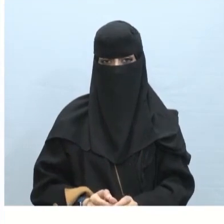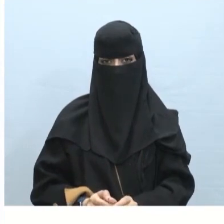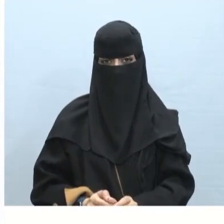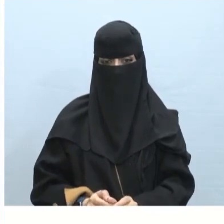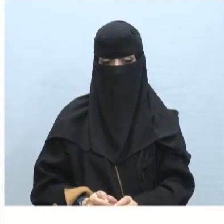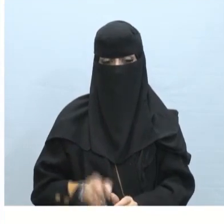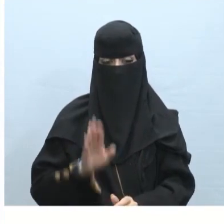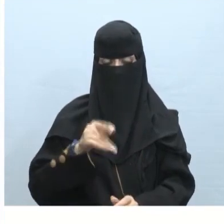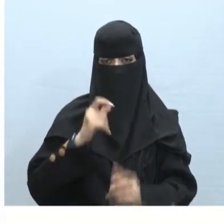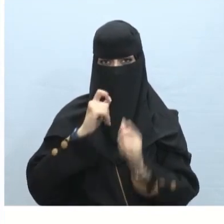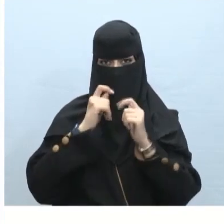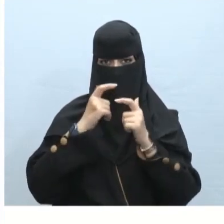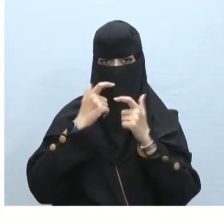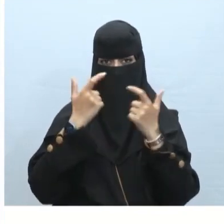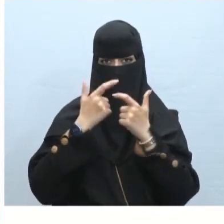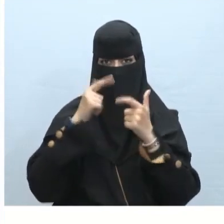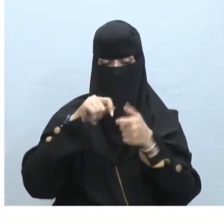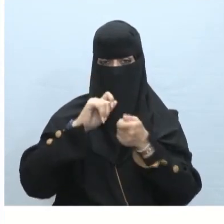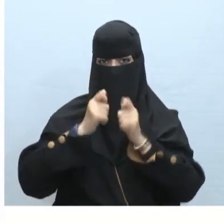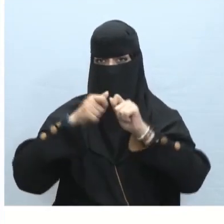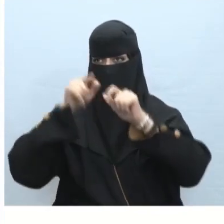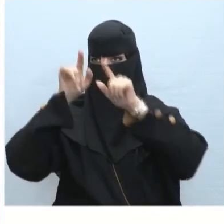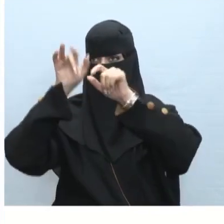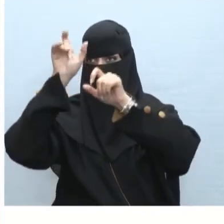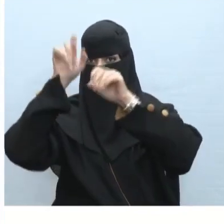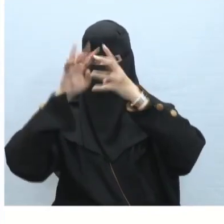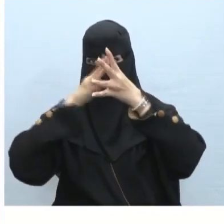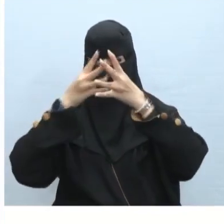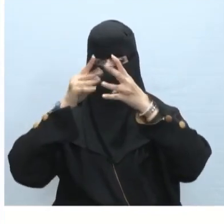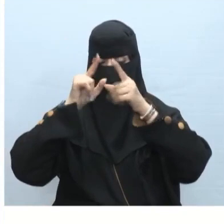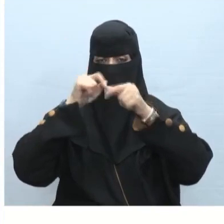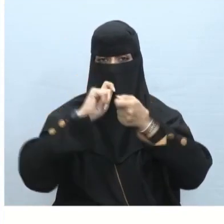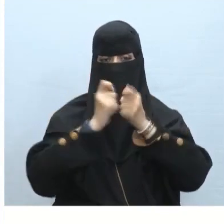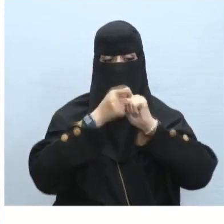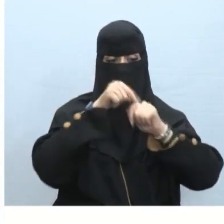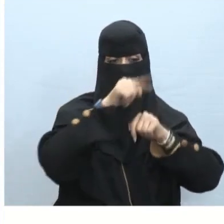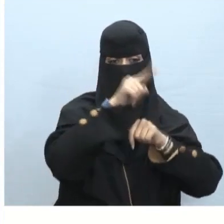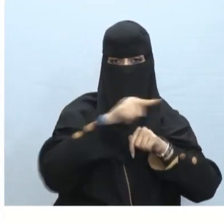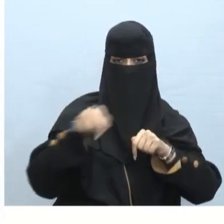ايضا نلاحظ مجرد تغيير في البيانات